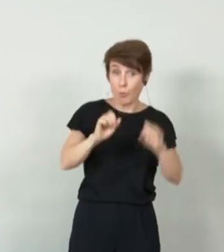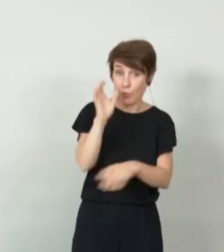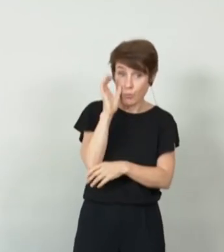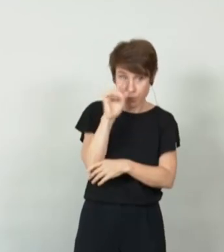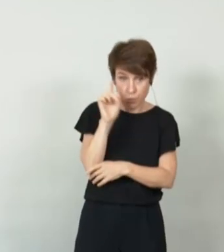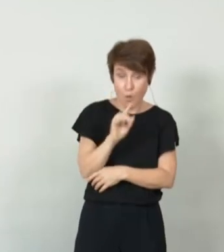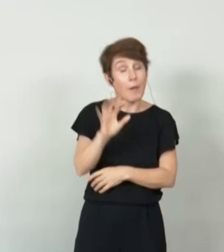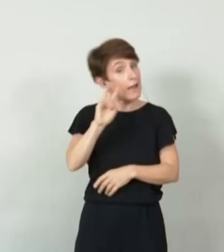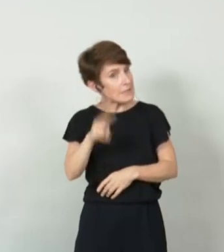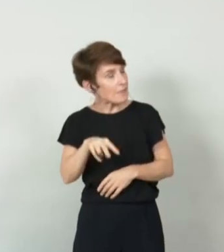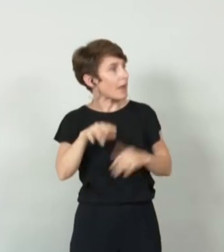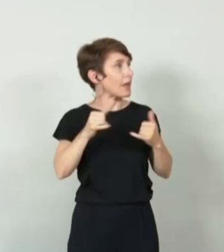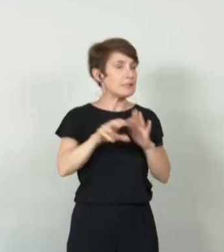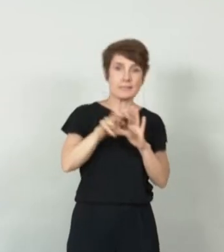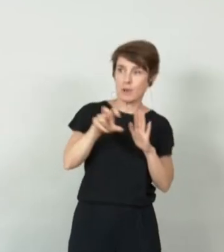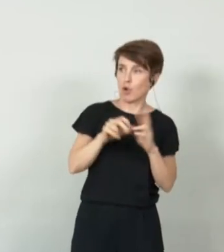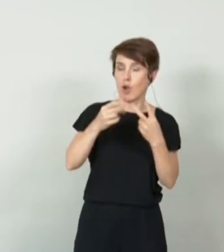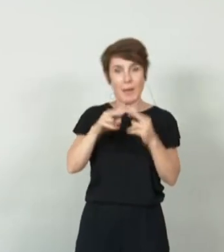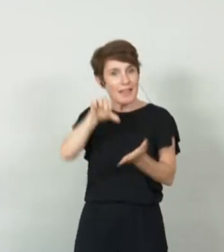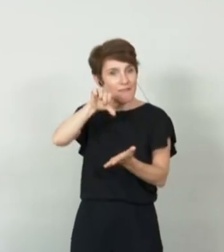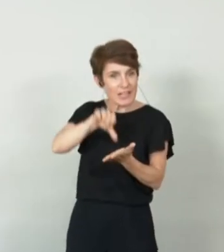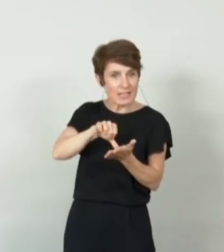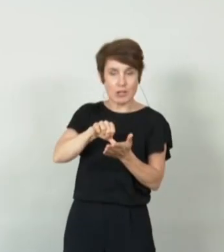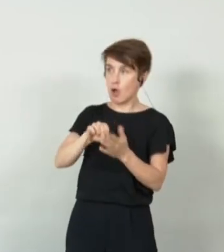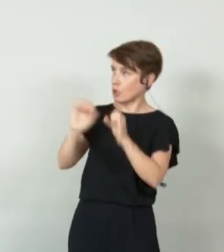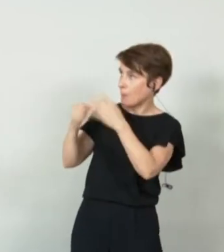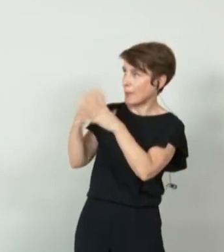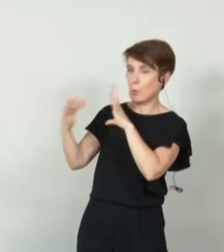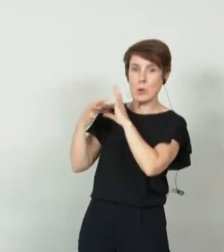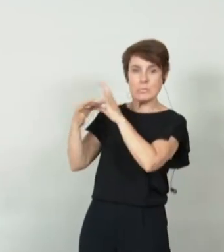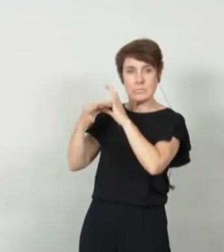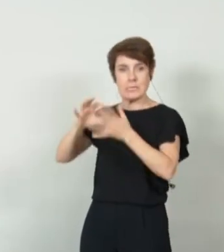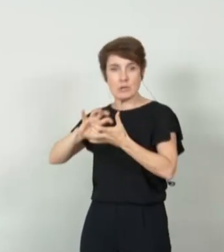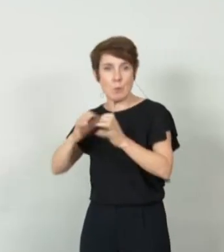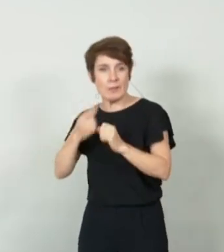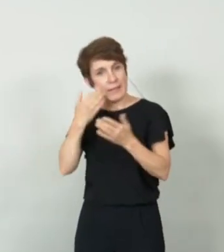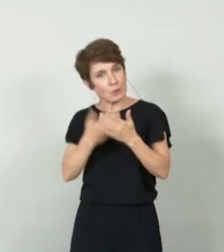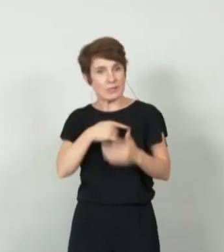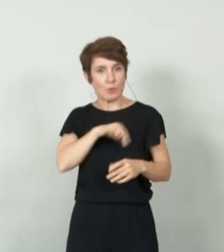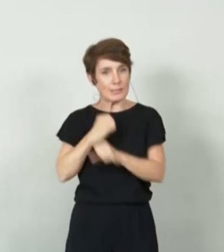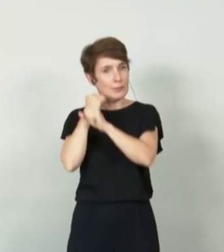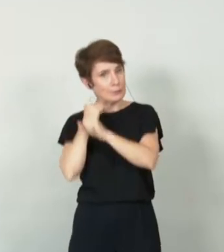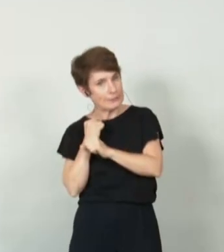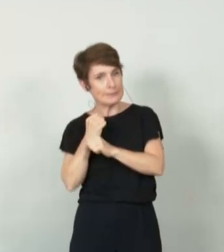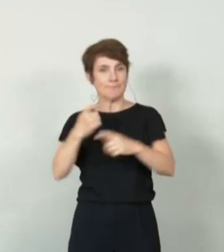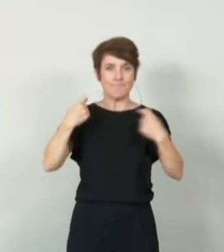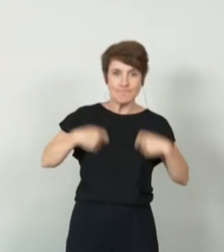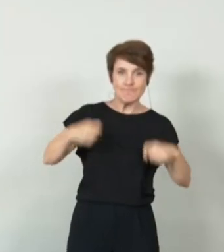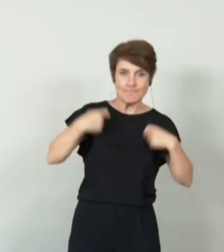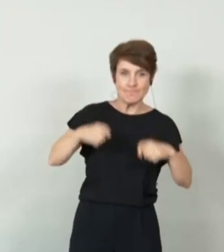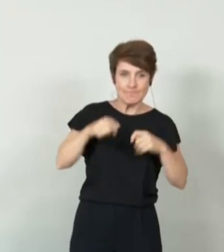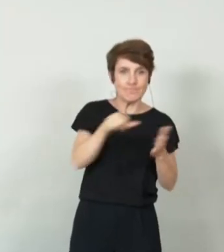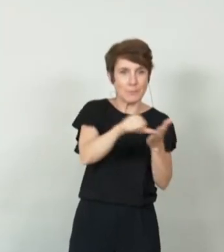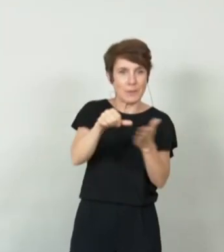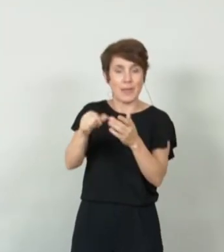en disant grenoble est une ville centre politiquement c'est compliqué avec la métropole du on a gardé et on assume politiquement tous ces équipements